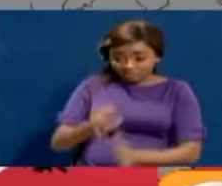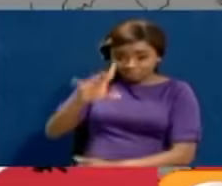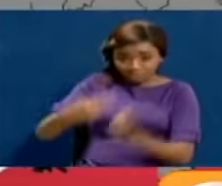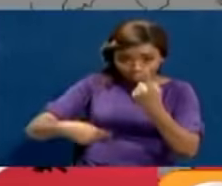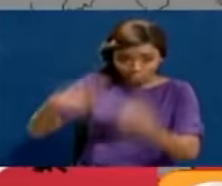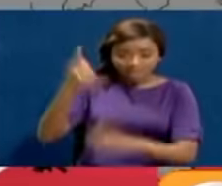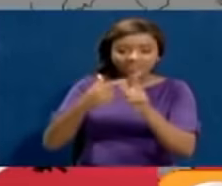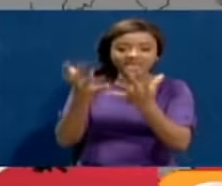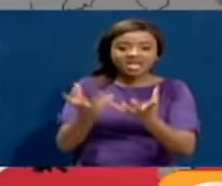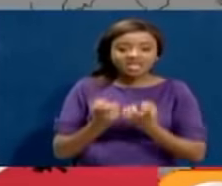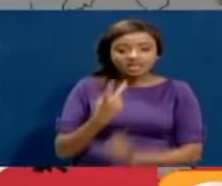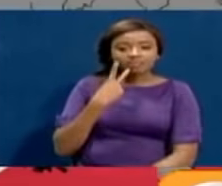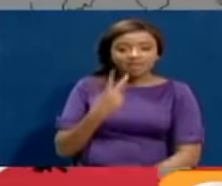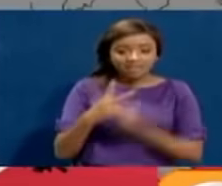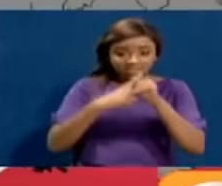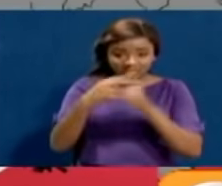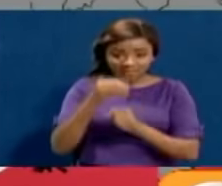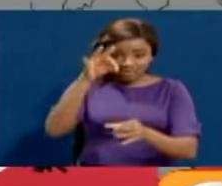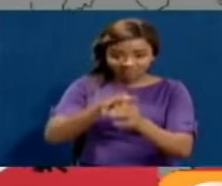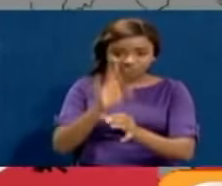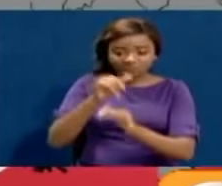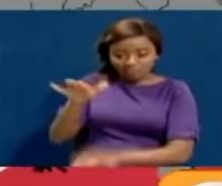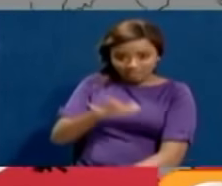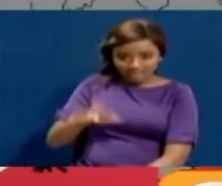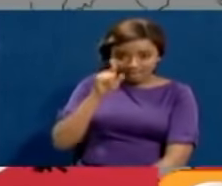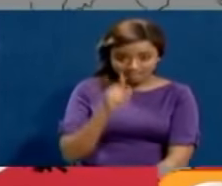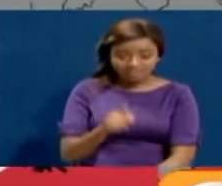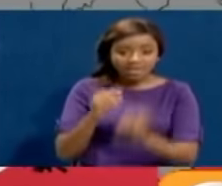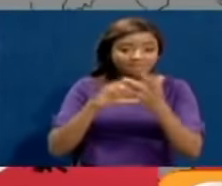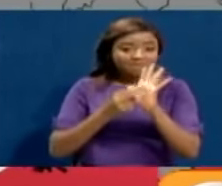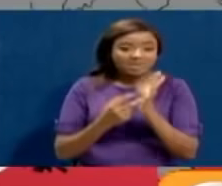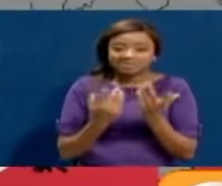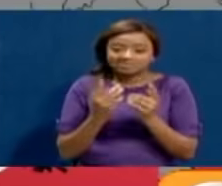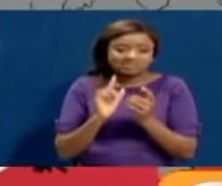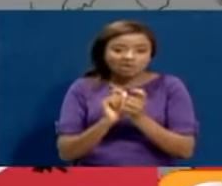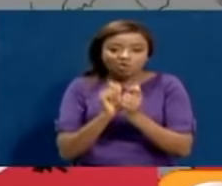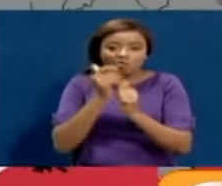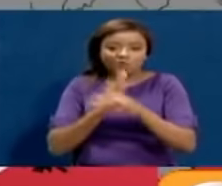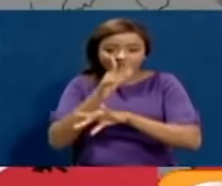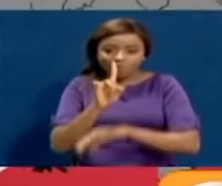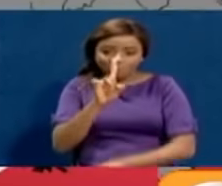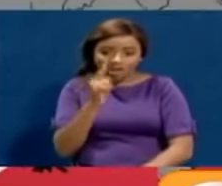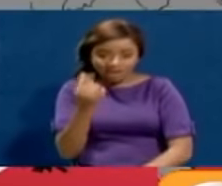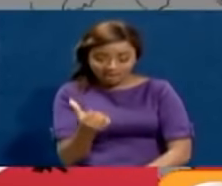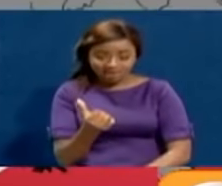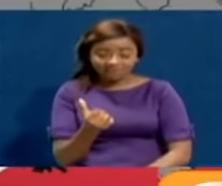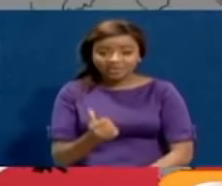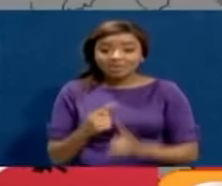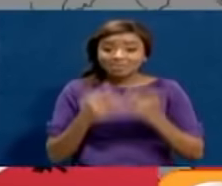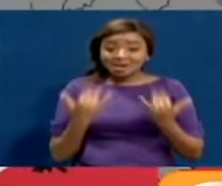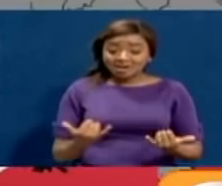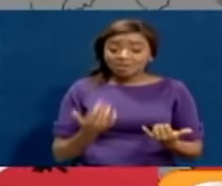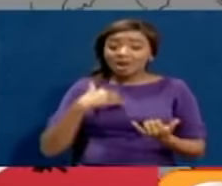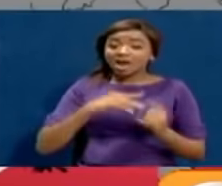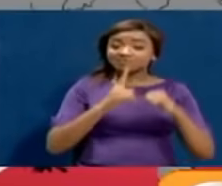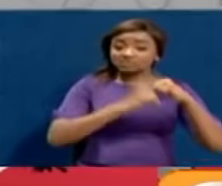anahitaji zaidi ya kura 270 za baraza hilo, ikiwa kura moja tu zaidi ya nusu. Kwa sasa kuna majimbo 6 tata